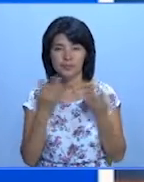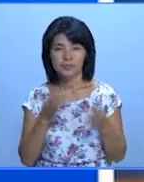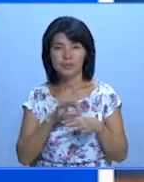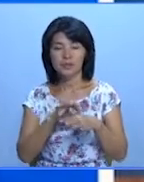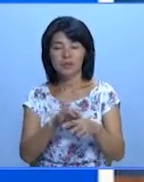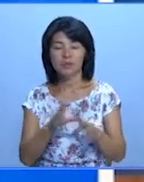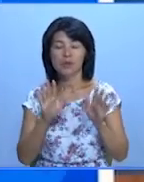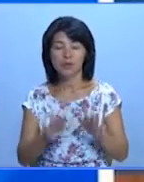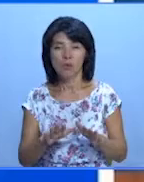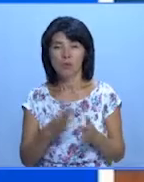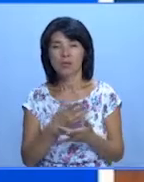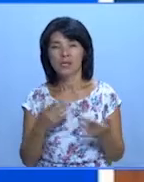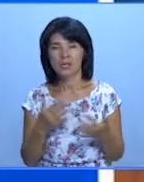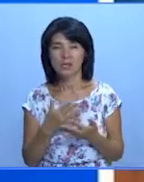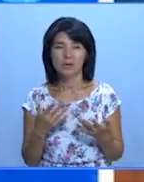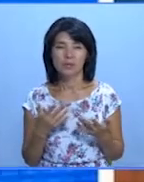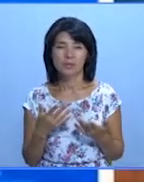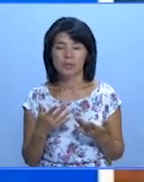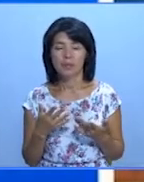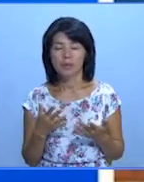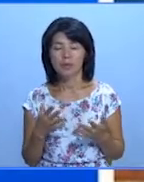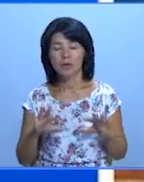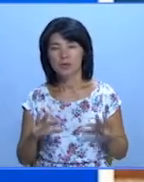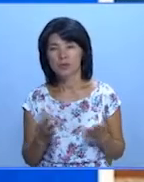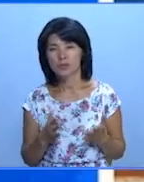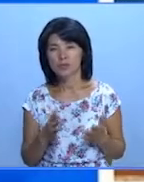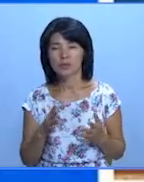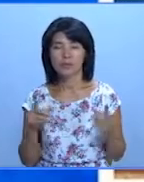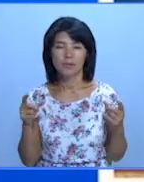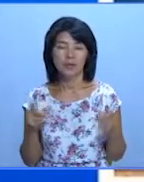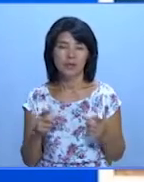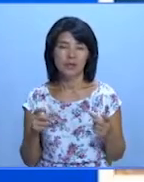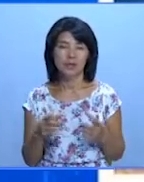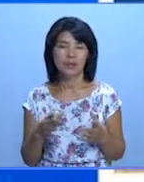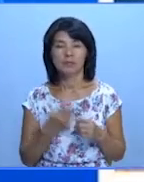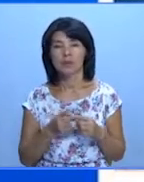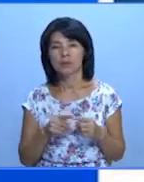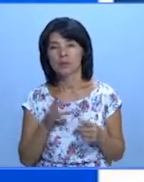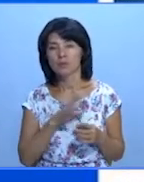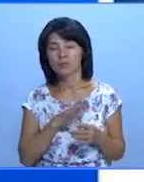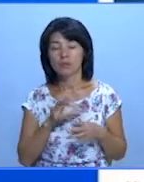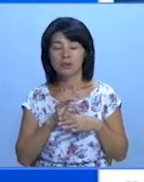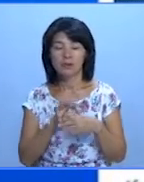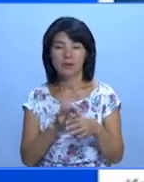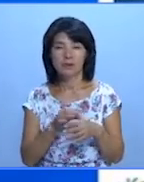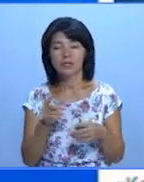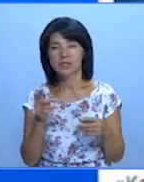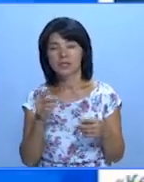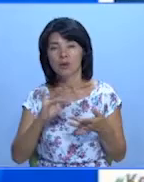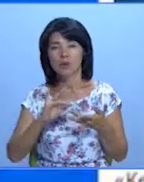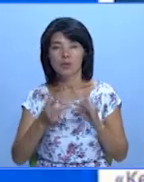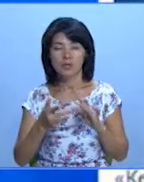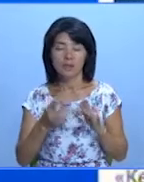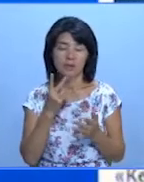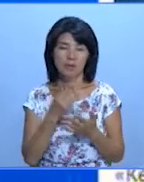ауыстырдық. Әрине, сан сынақтан сүрінбеген халқымыз бұл дертті де жеңеді. Қиындық өтпелі, ал Абай мұрасы мәңгілік деп атап өткен мемлекет басшысы